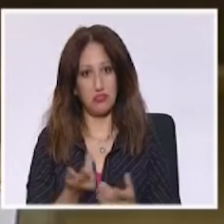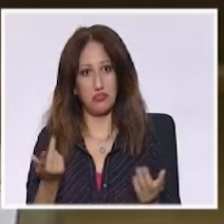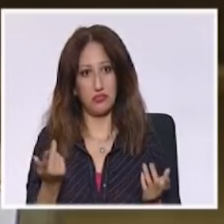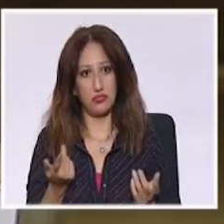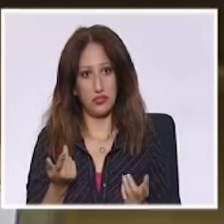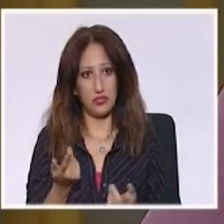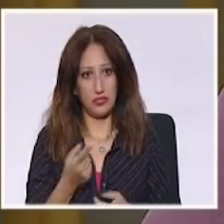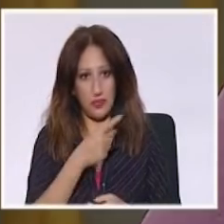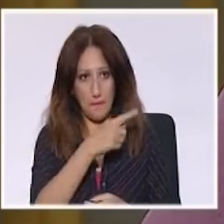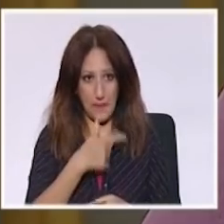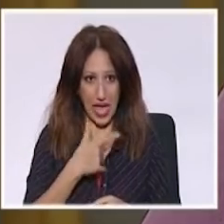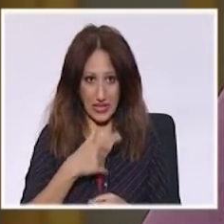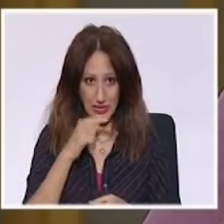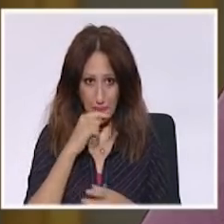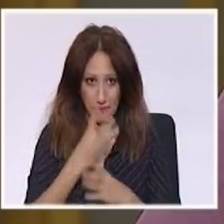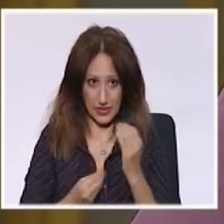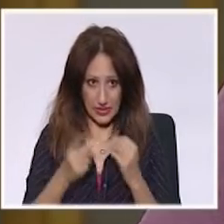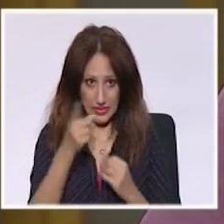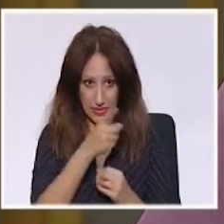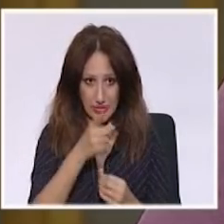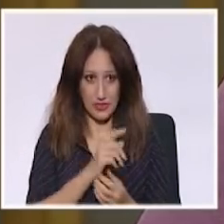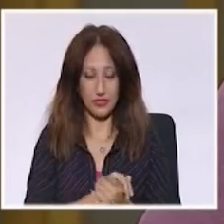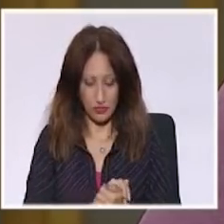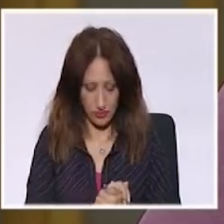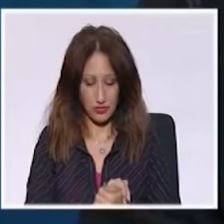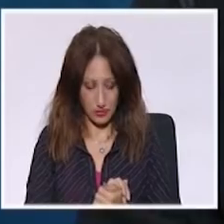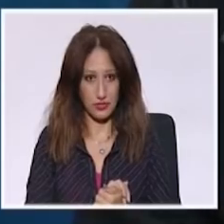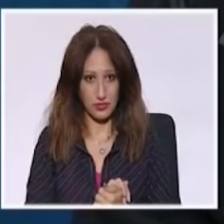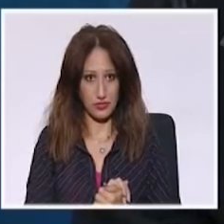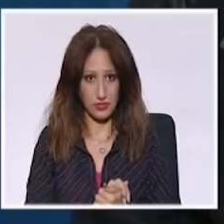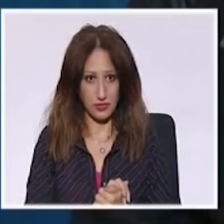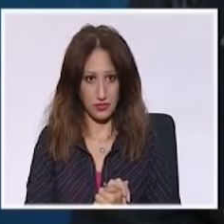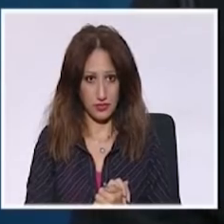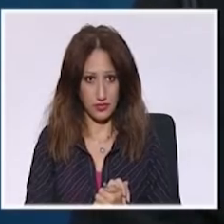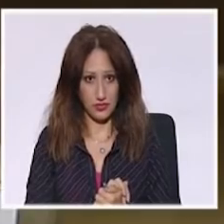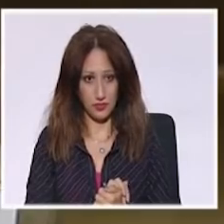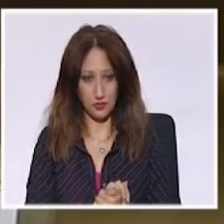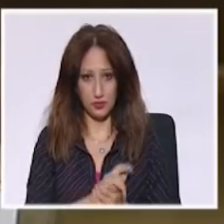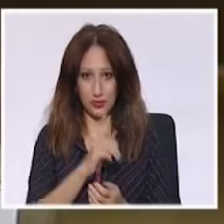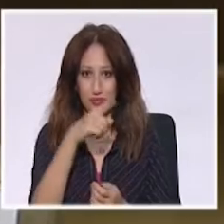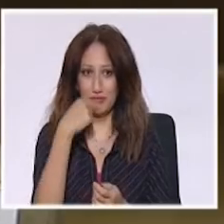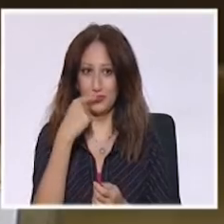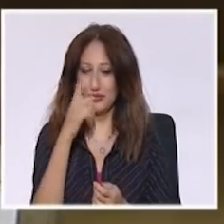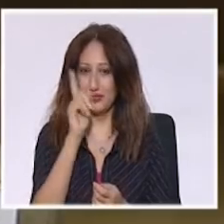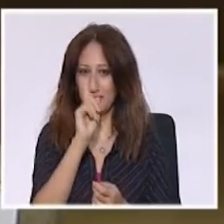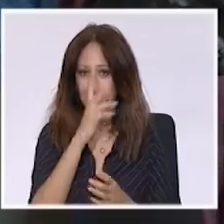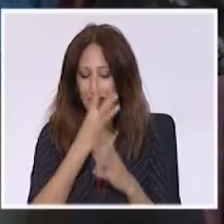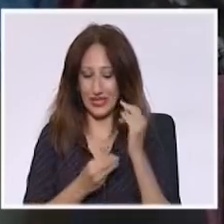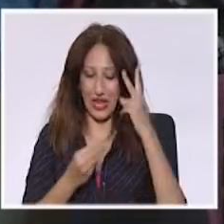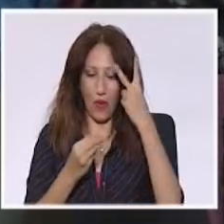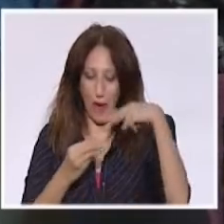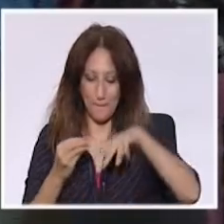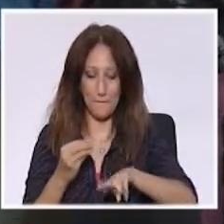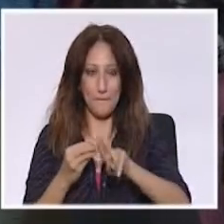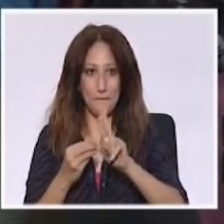انت حاسه انها بنتك؟ بص لك اهو، لا خالص، لا خالص. طب انت قلت لي ان هما توأم، مظبوط؟ اه